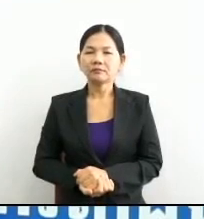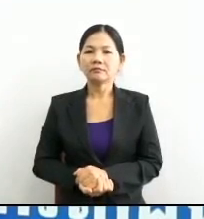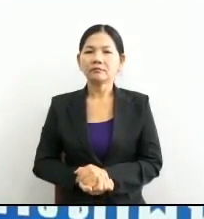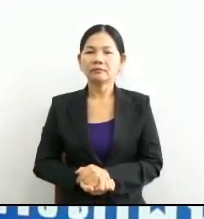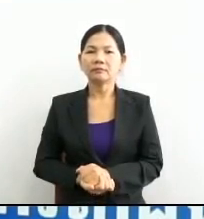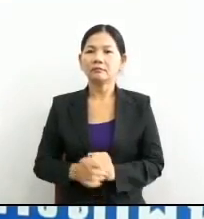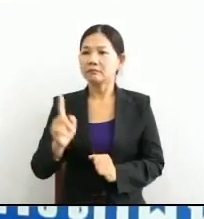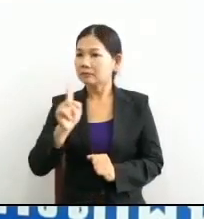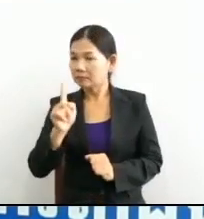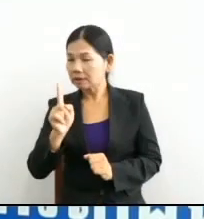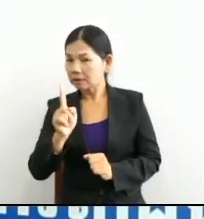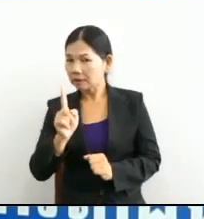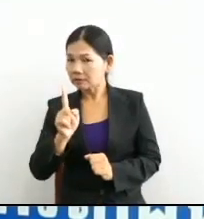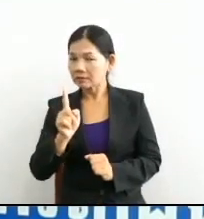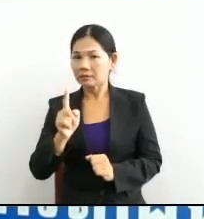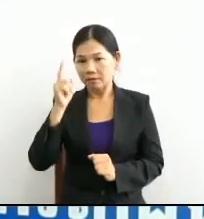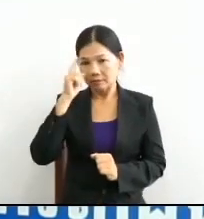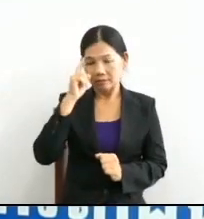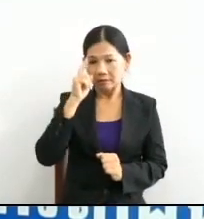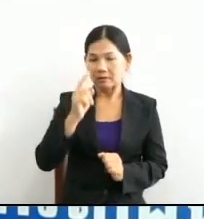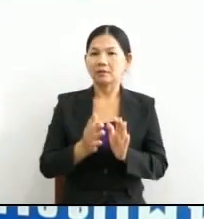có nọ. Còn rồi khơi nhé con nâng thế nạp bị ớt không.